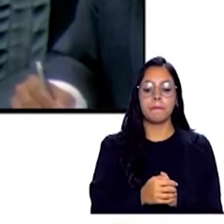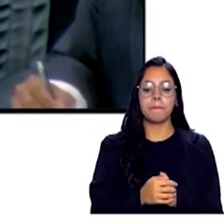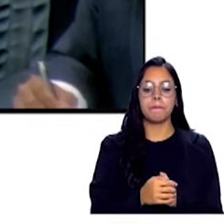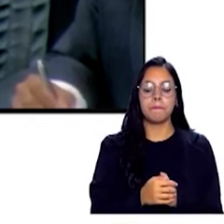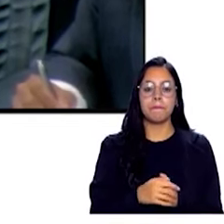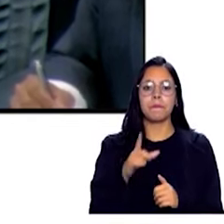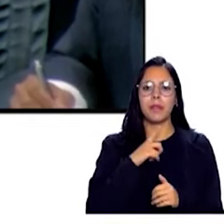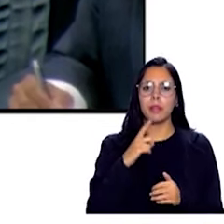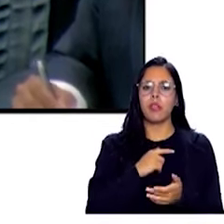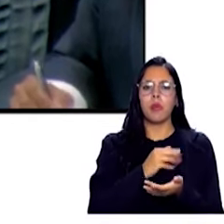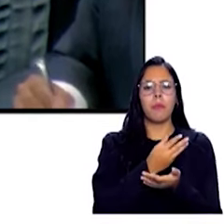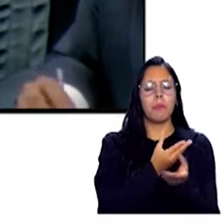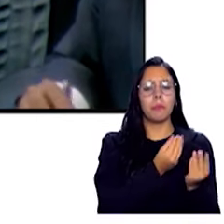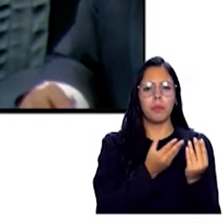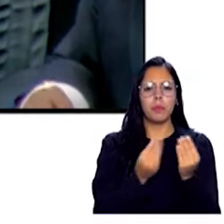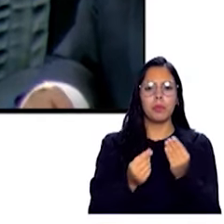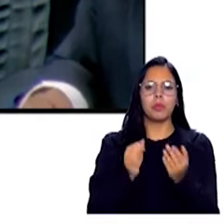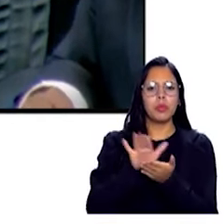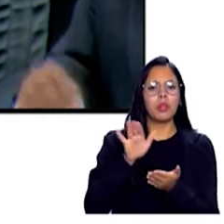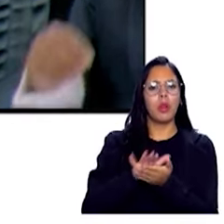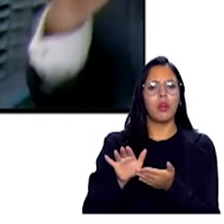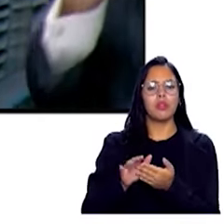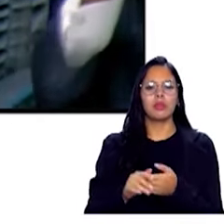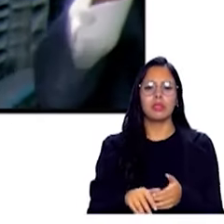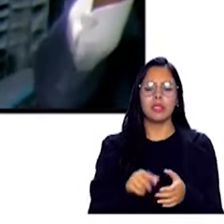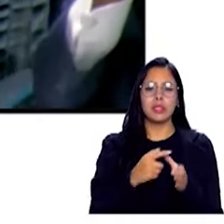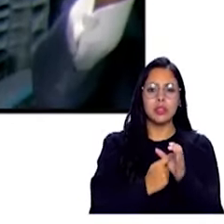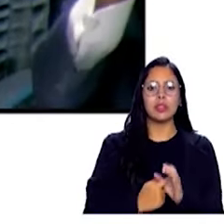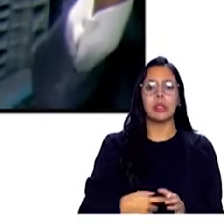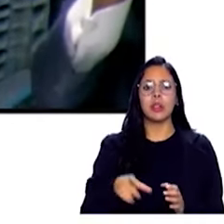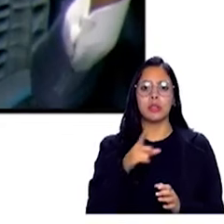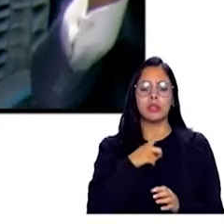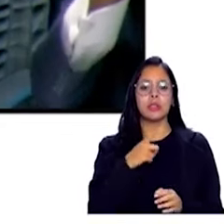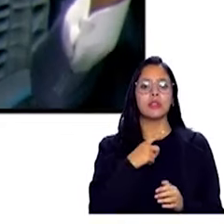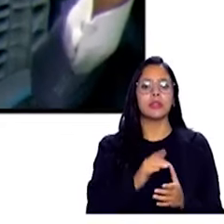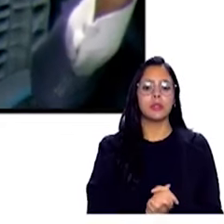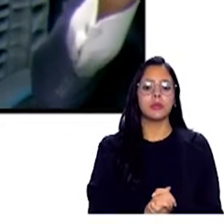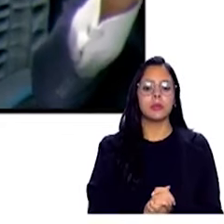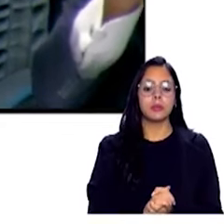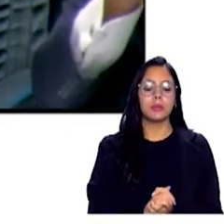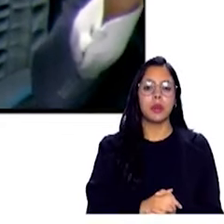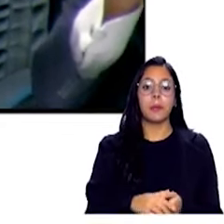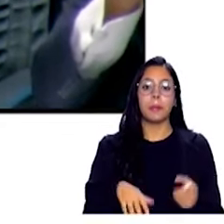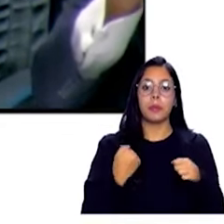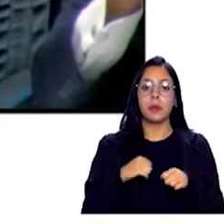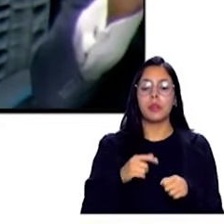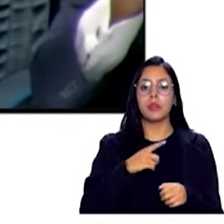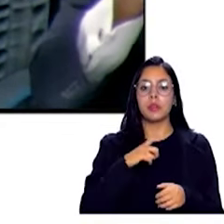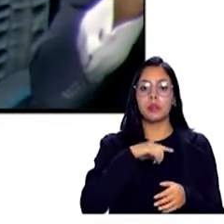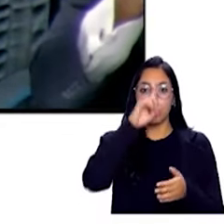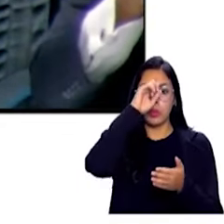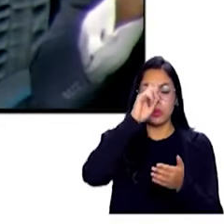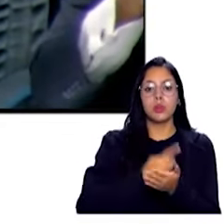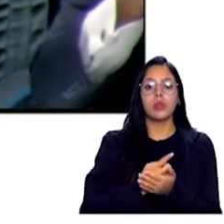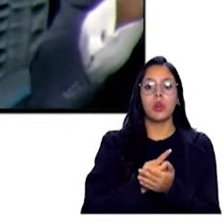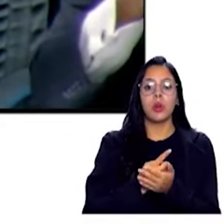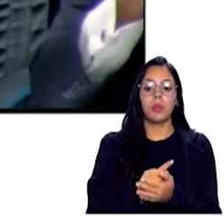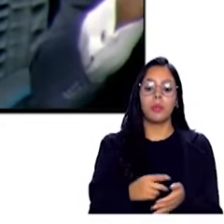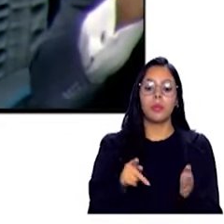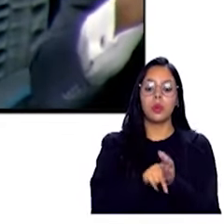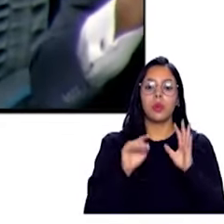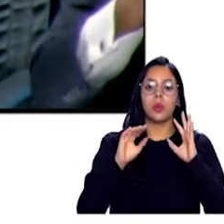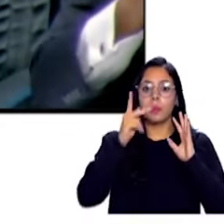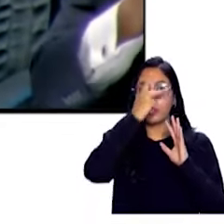a consist à décider que toutes les personnes qui étaient en détention